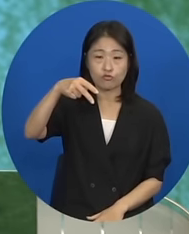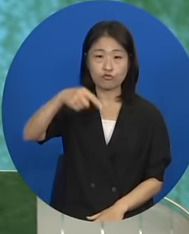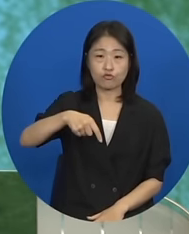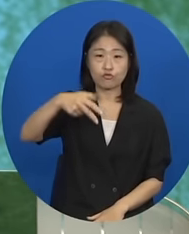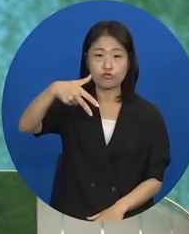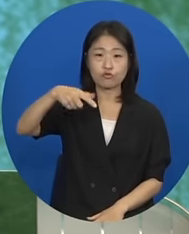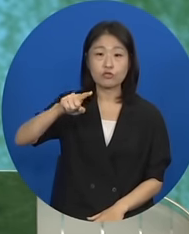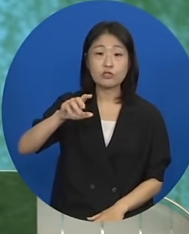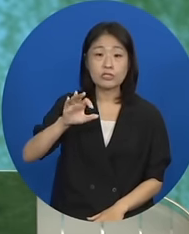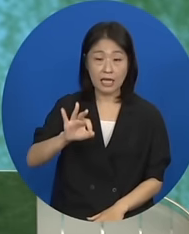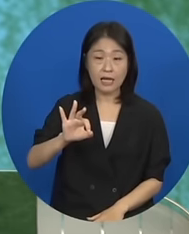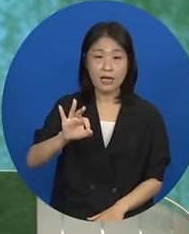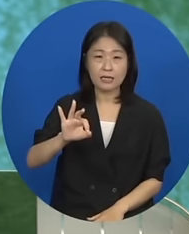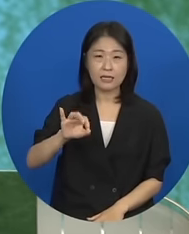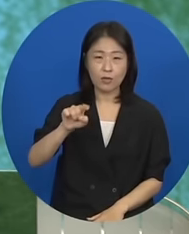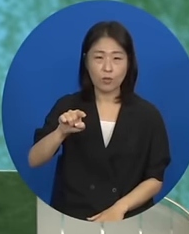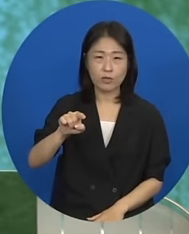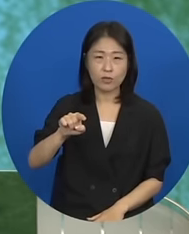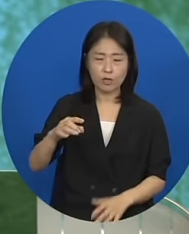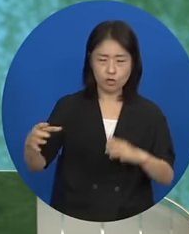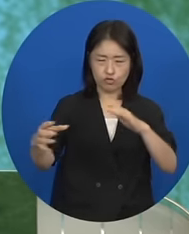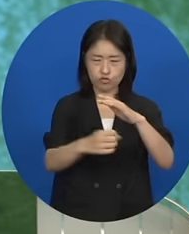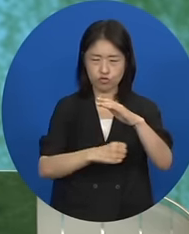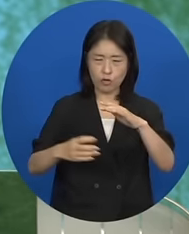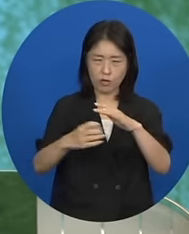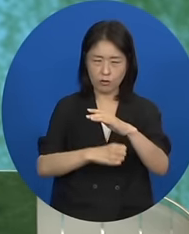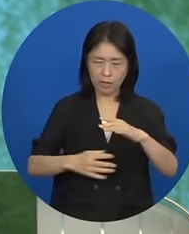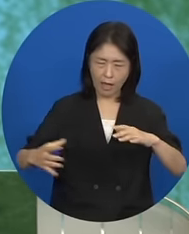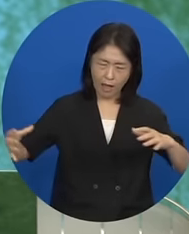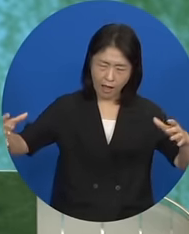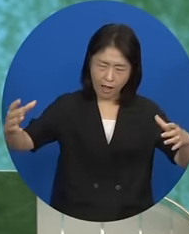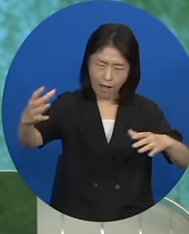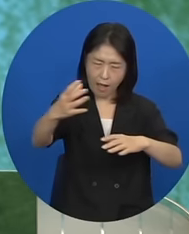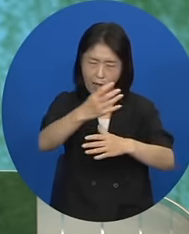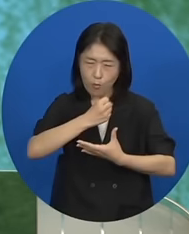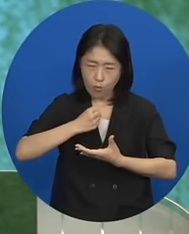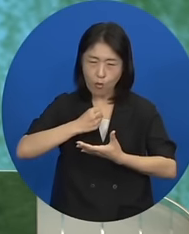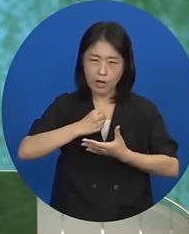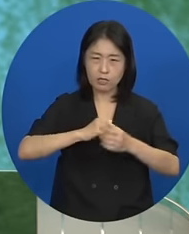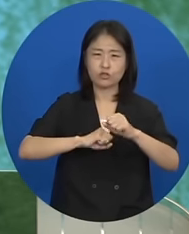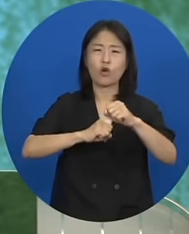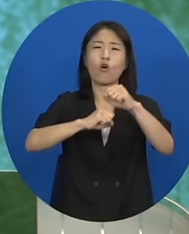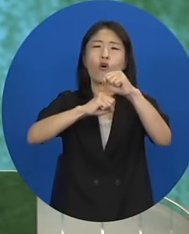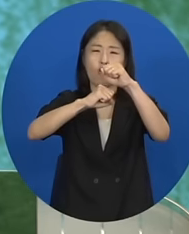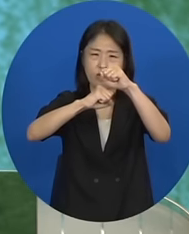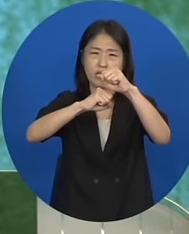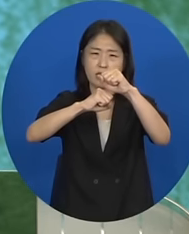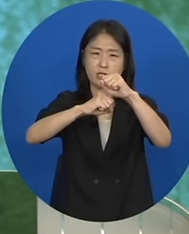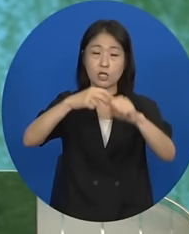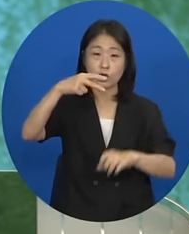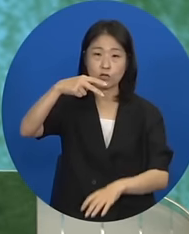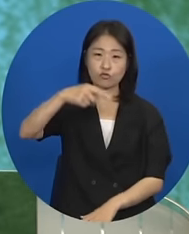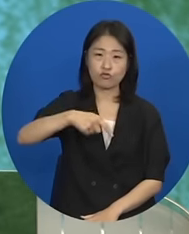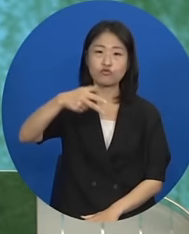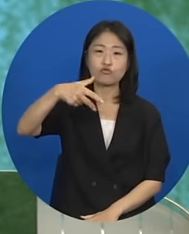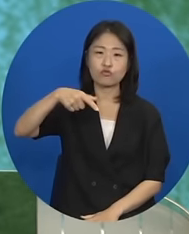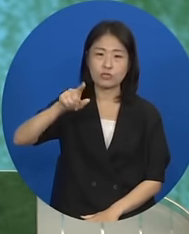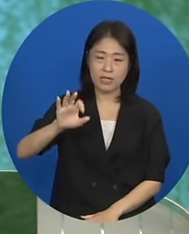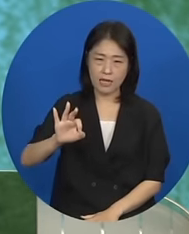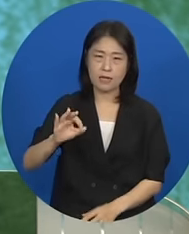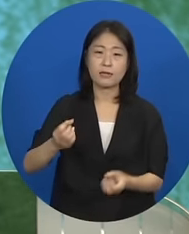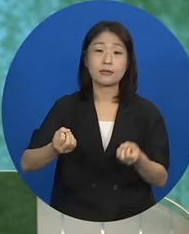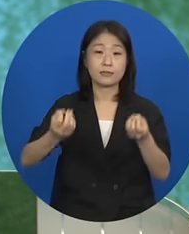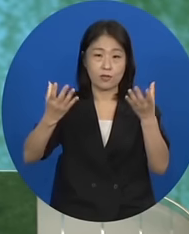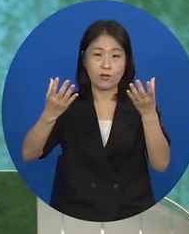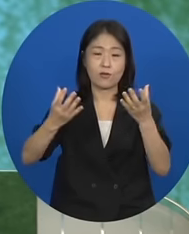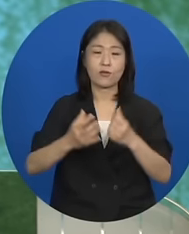모든 소를 다 모아서 하나님께 감사를 드리는 거예요 추수해 저장한다 수장절 이렇게 표현을